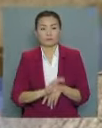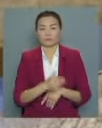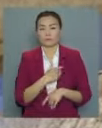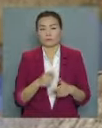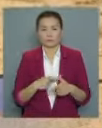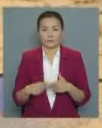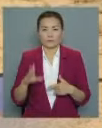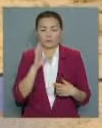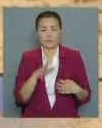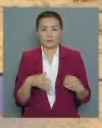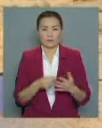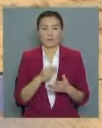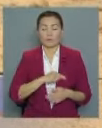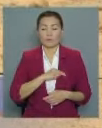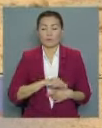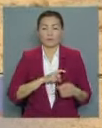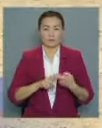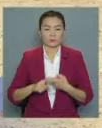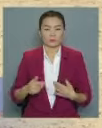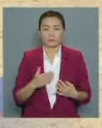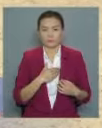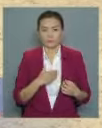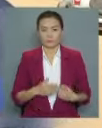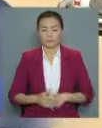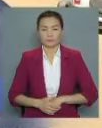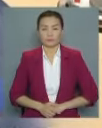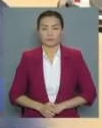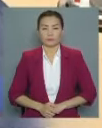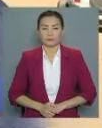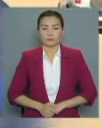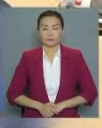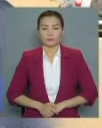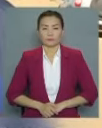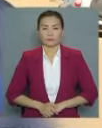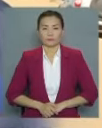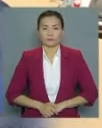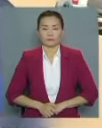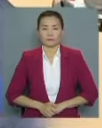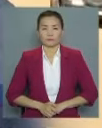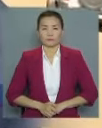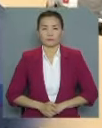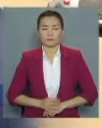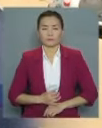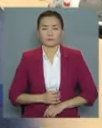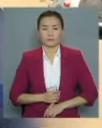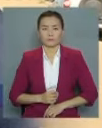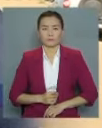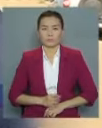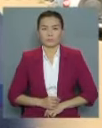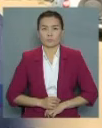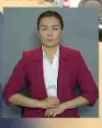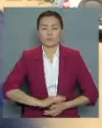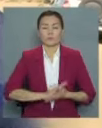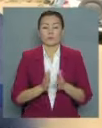немесе субсидиялау жұмыстарын үйлестіріп беруді сұрайды. Өте қиын. Иә. Ол өзі кейбір адамда техникасы жоқ